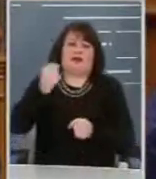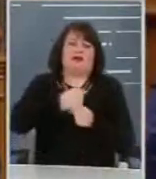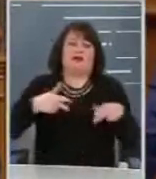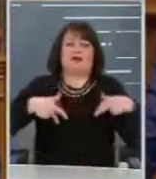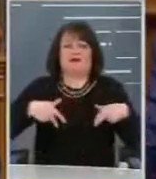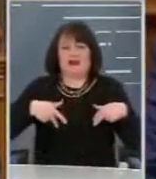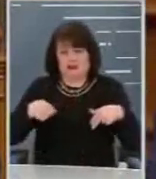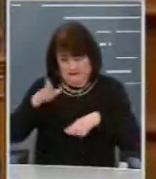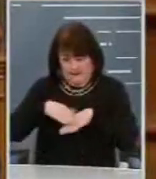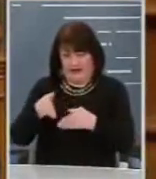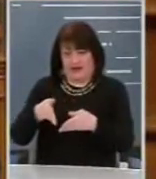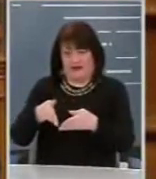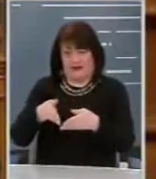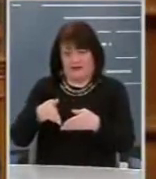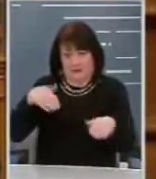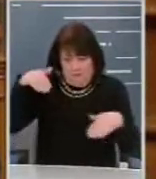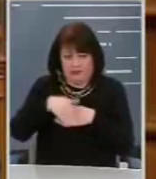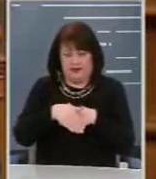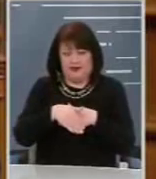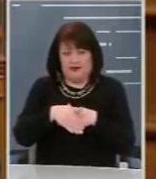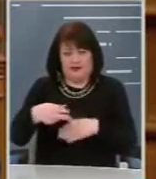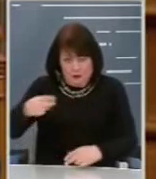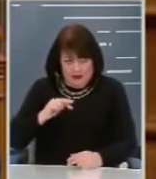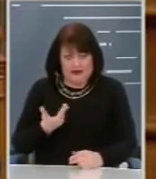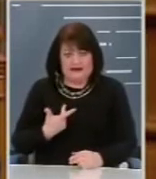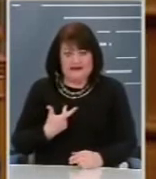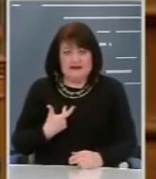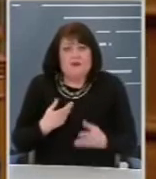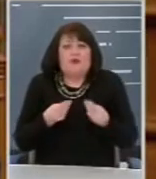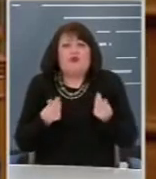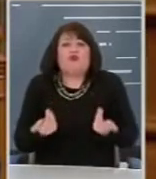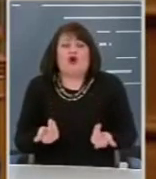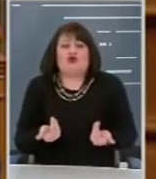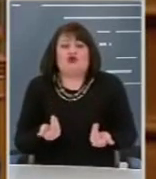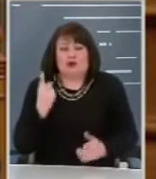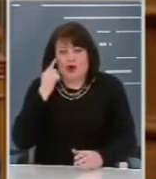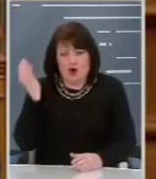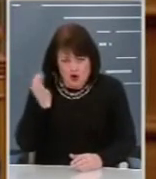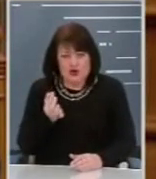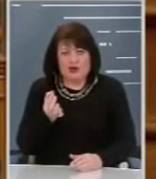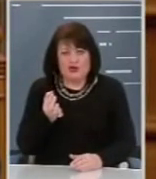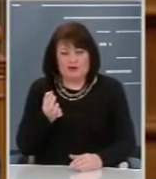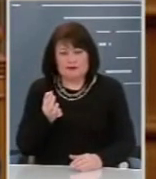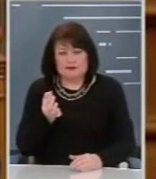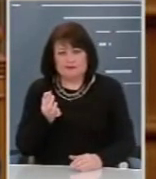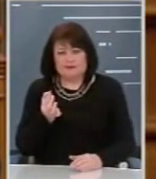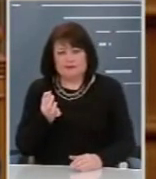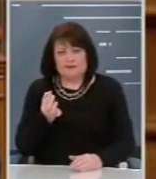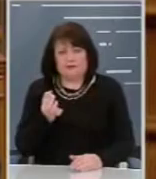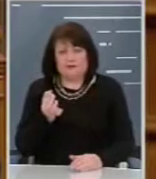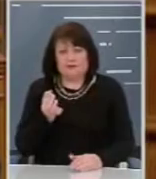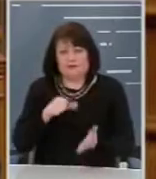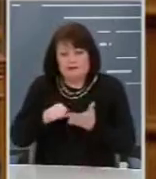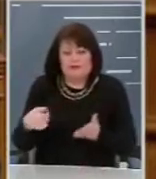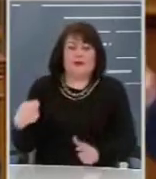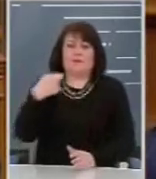μας οδηγήσατε στην καταστροφή? Το θέμα αυτό το απαντήσετε? Θεωρείτε ότι είναι λογικό να αποπληρωθούν αυτά τα δάνεια